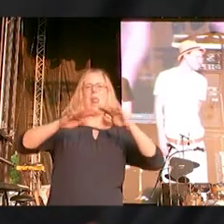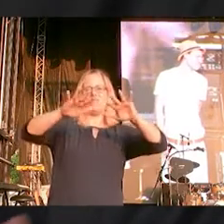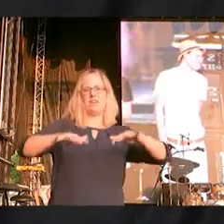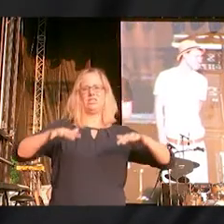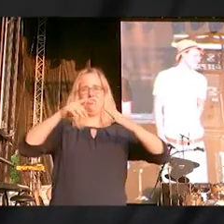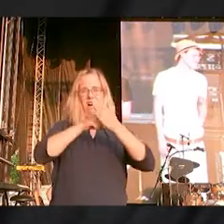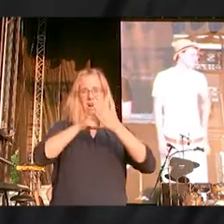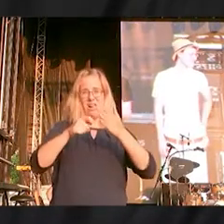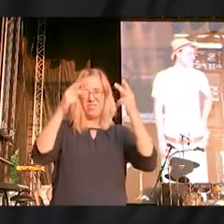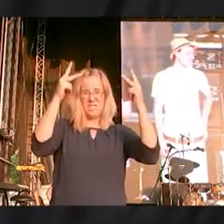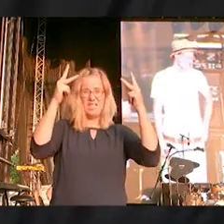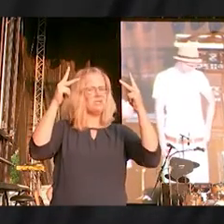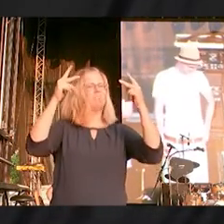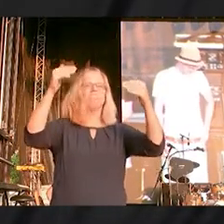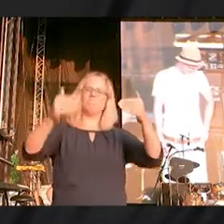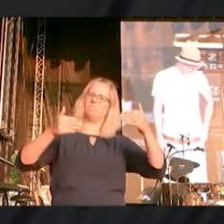Und